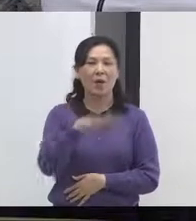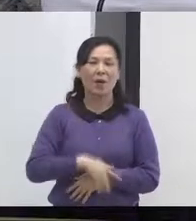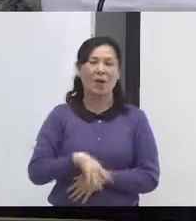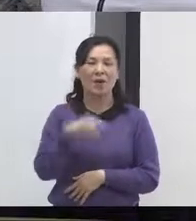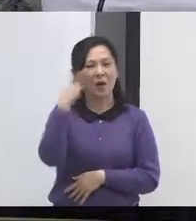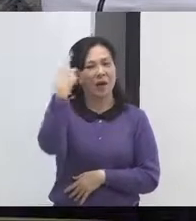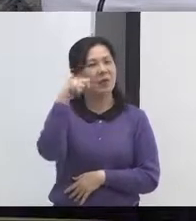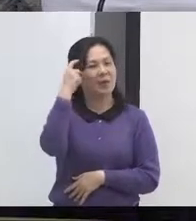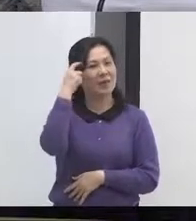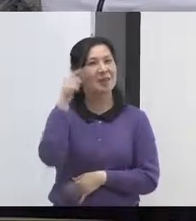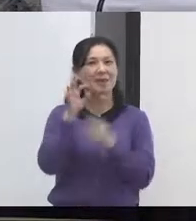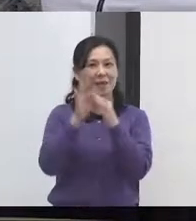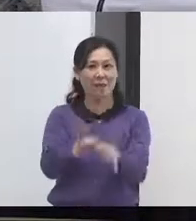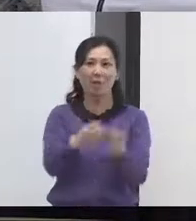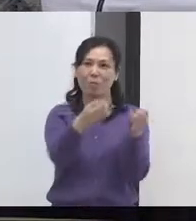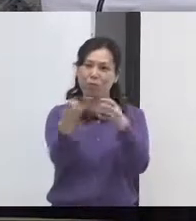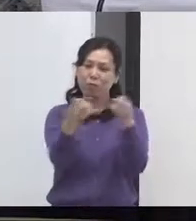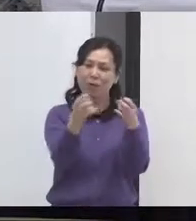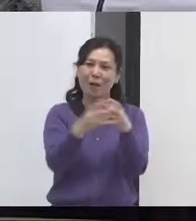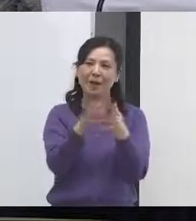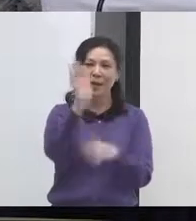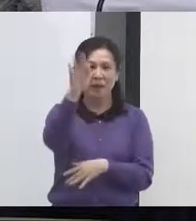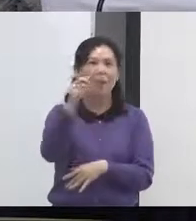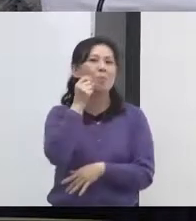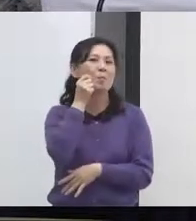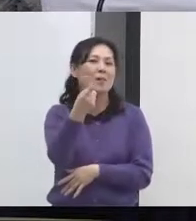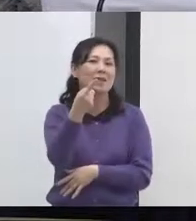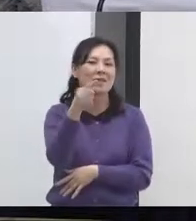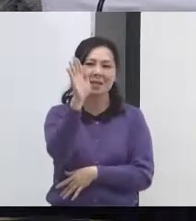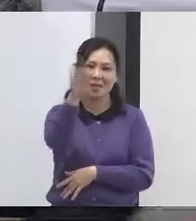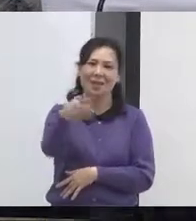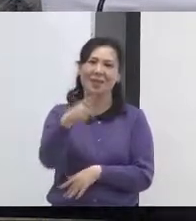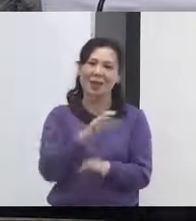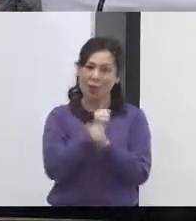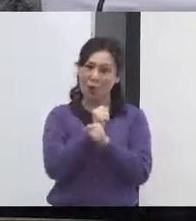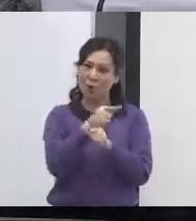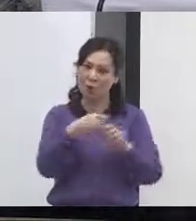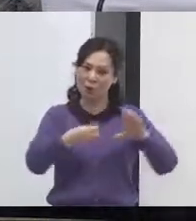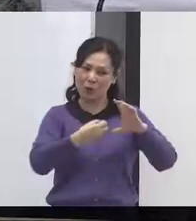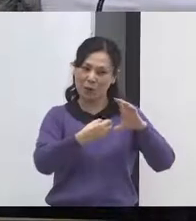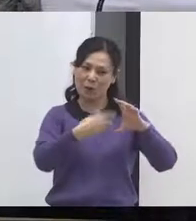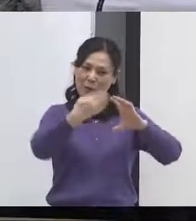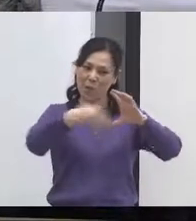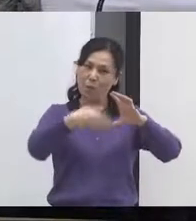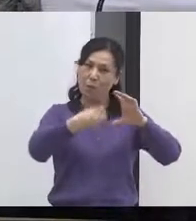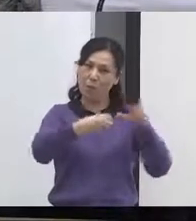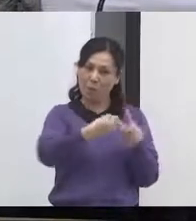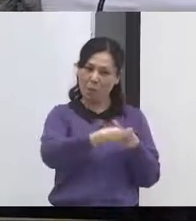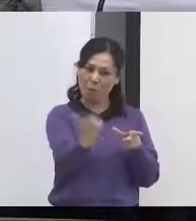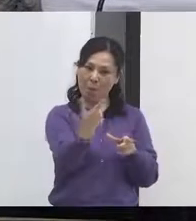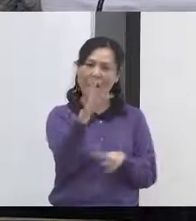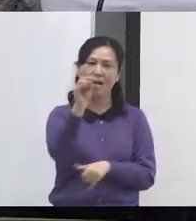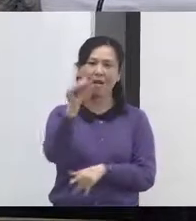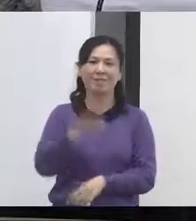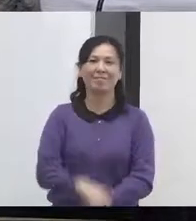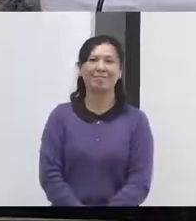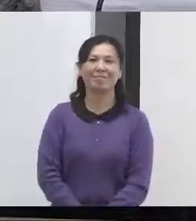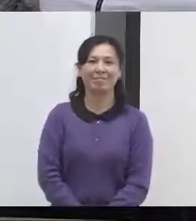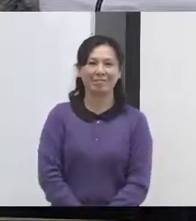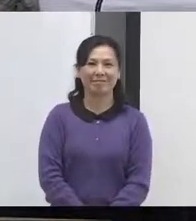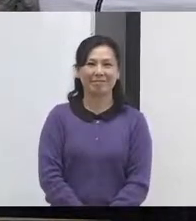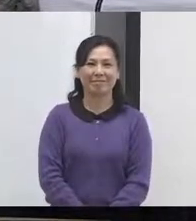讨论的话，可以就是在将来可能一个月以后注意一下我们有没有影片的释出。